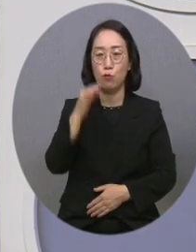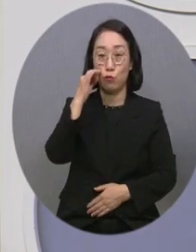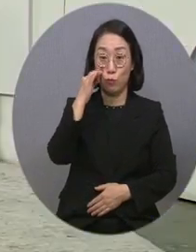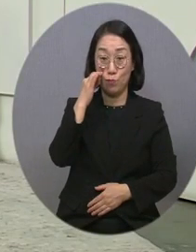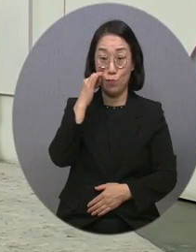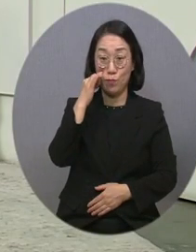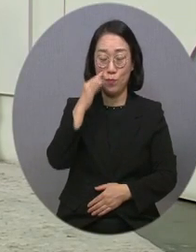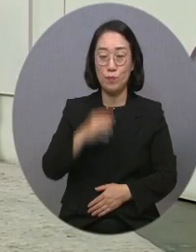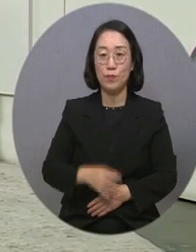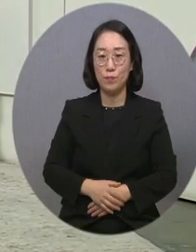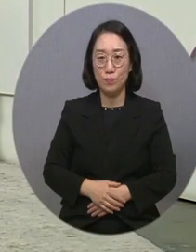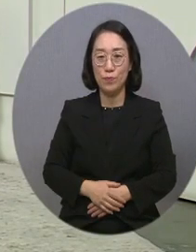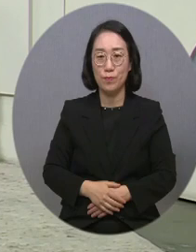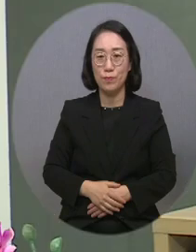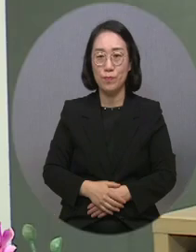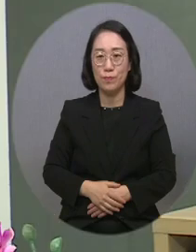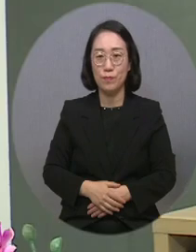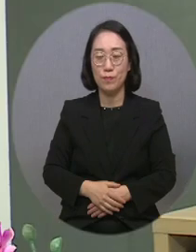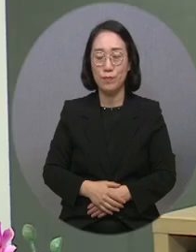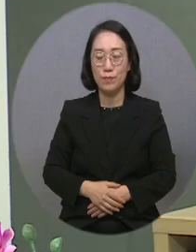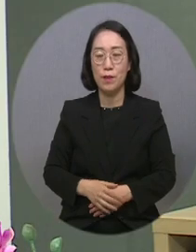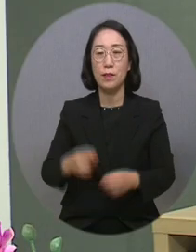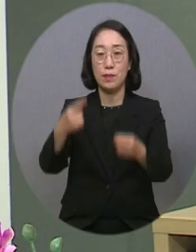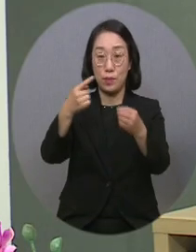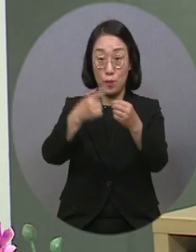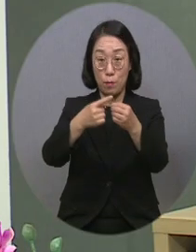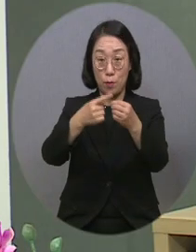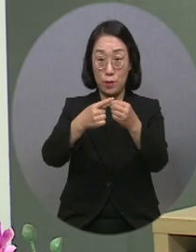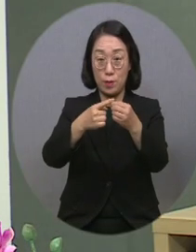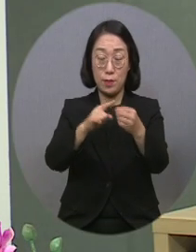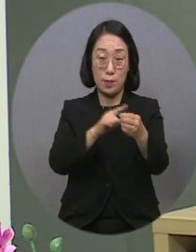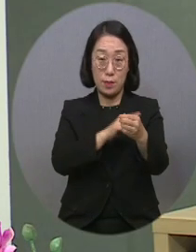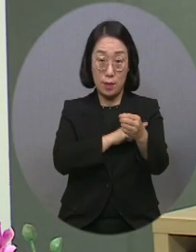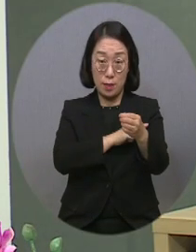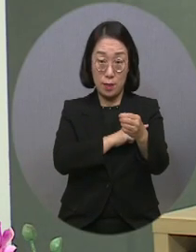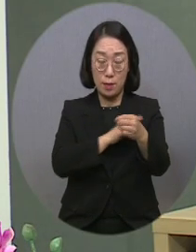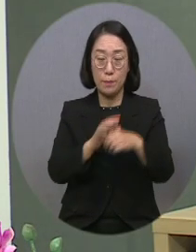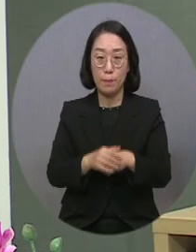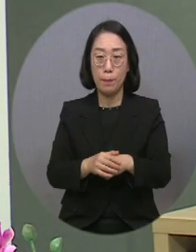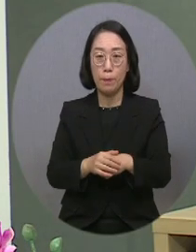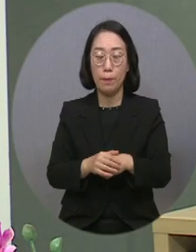궁금할 수 있거든요. 근데 첫째 제일 많이 했던 게 이제 기초